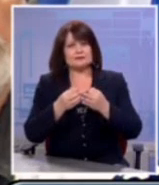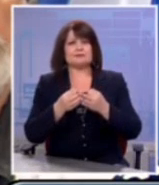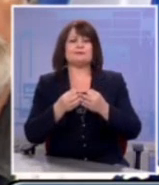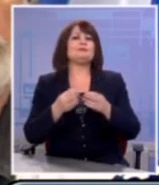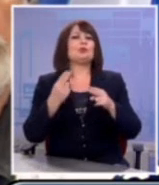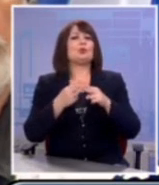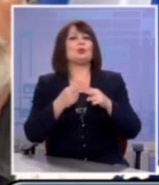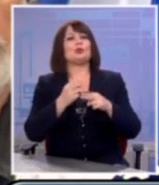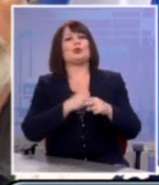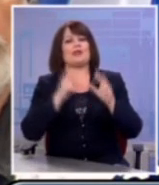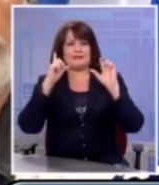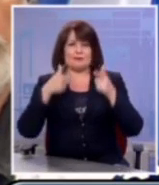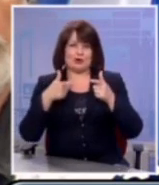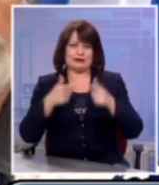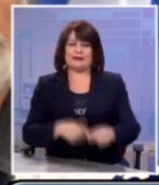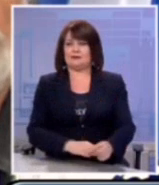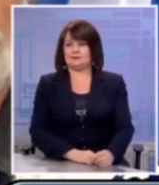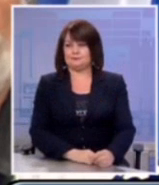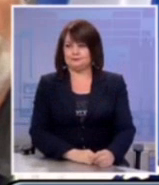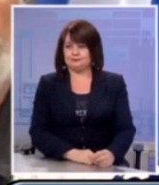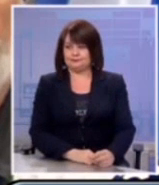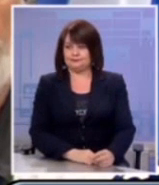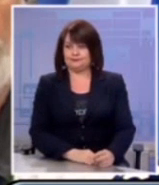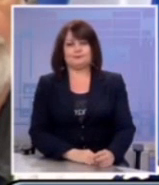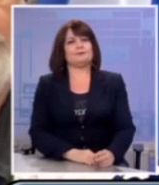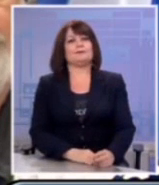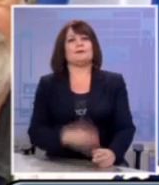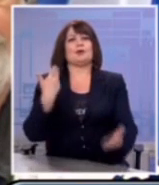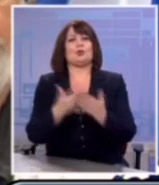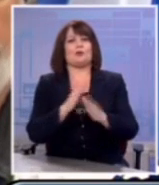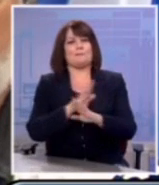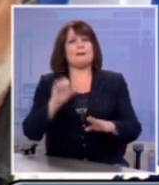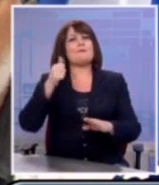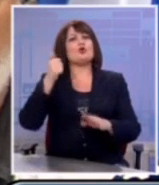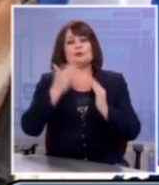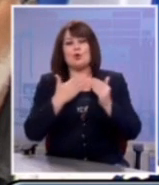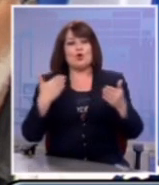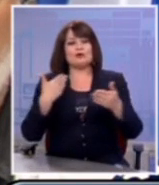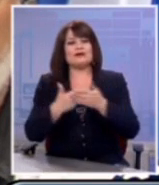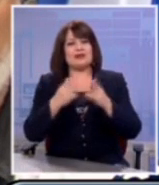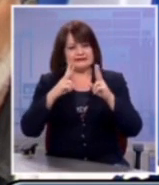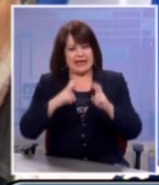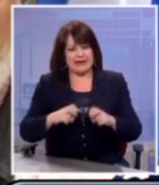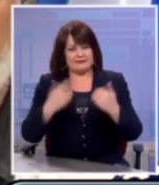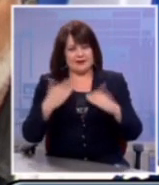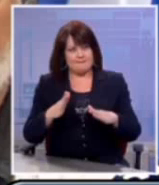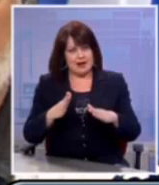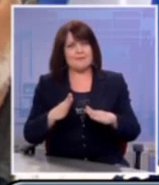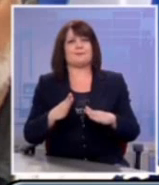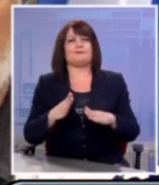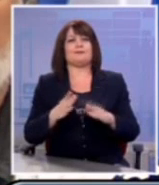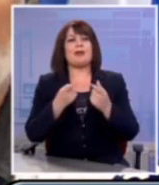την αξία της δημοκρατίας. Έχοντας ολοκληρώσει την προκαταρκτική φάση της έρευνάς μας,